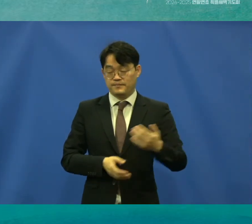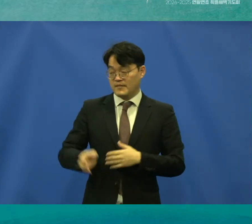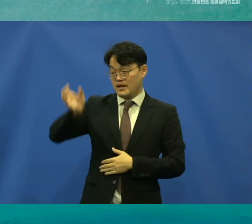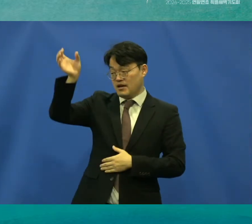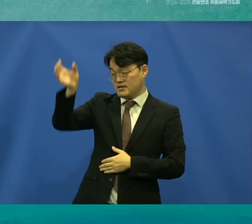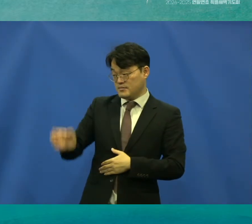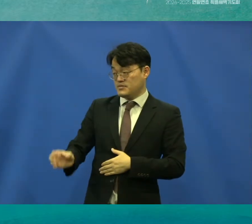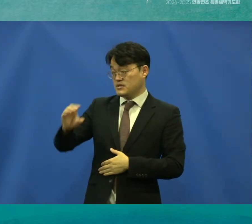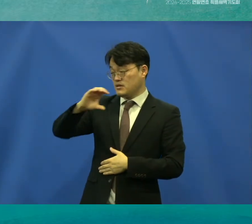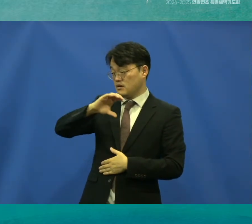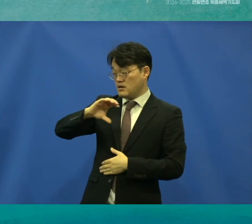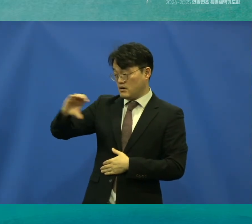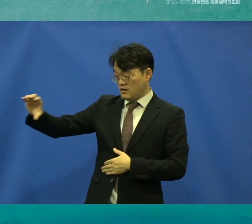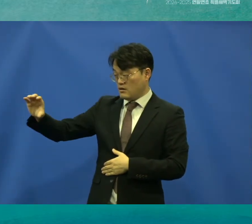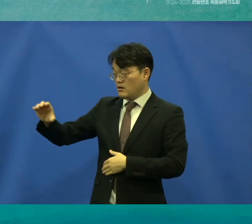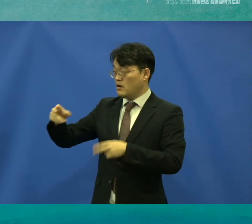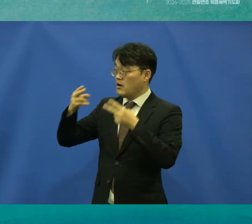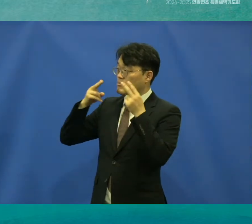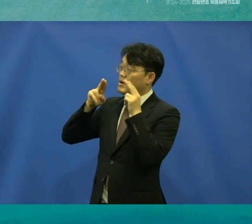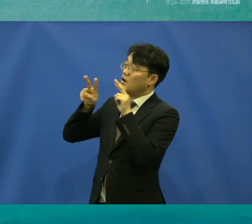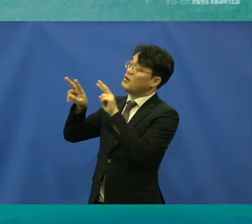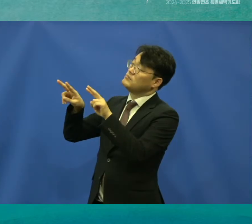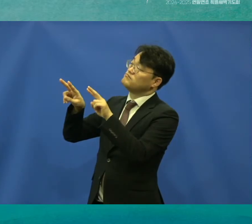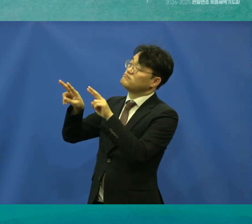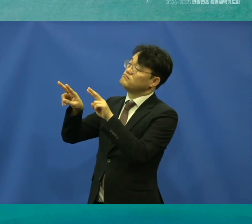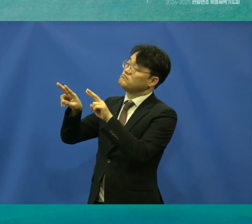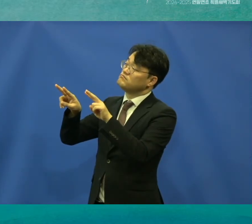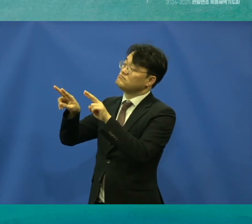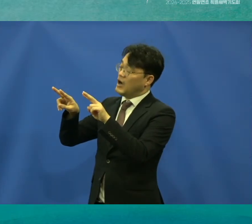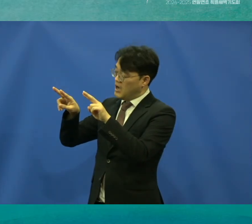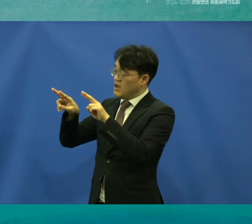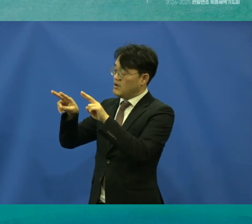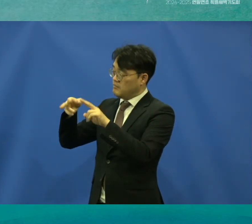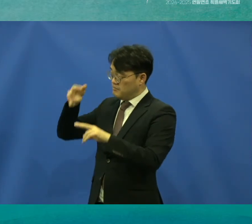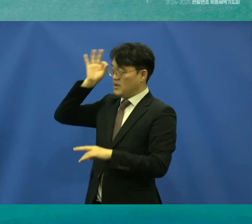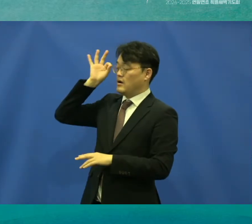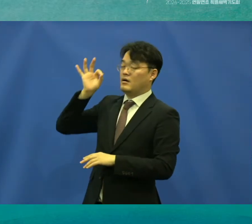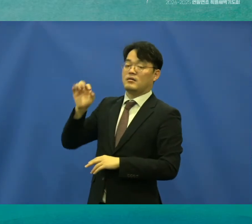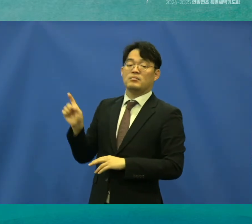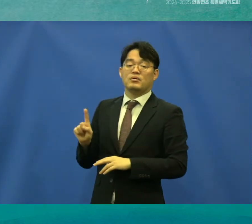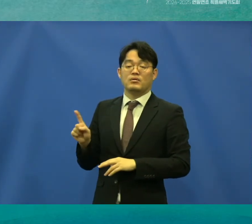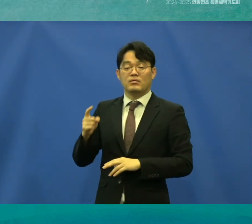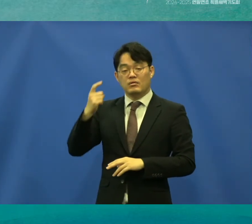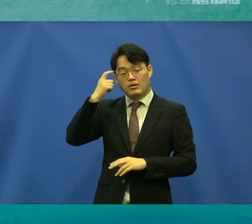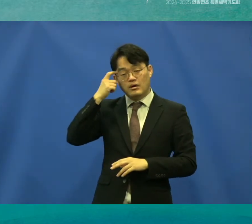뭡니까? 십자가가 많은 사람들에게 십자가 불쾌하단 말이에요. 왜요?